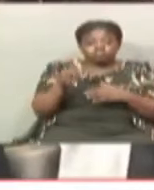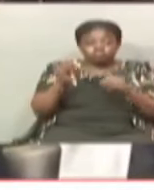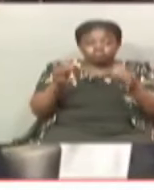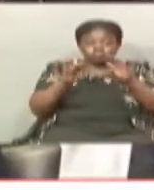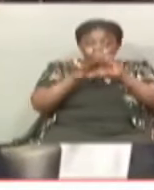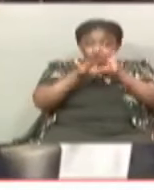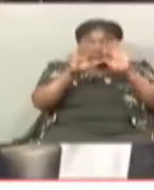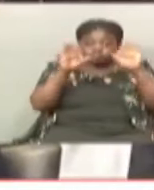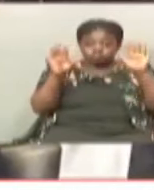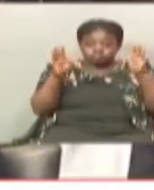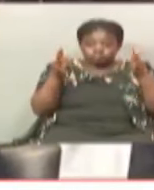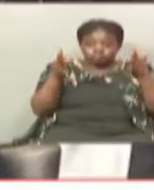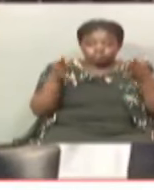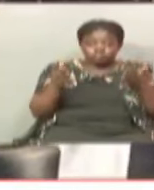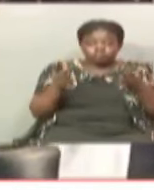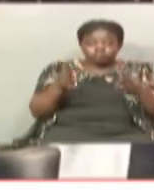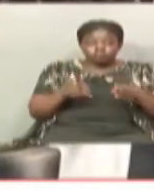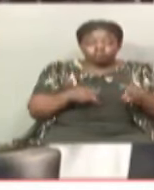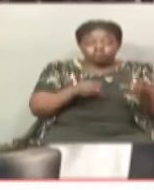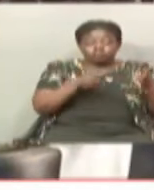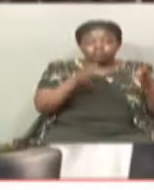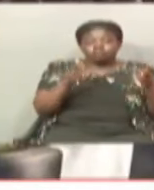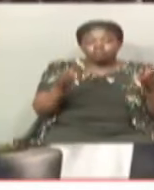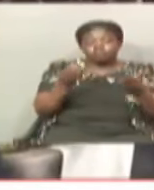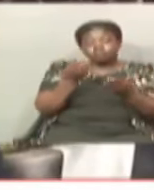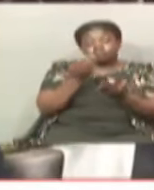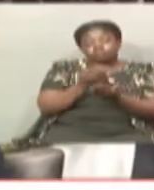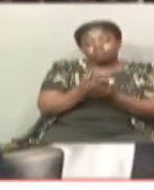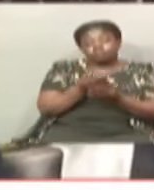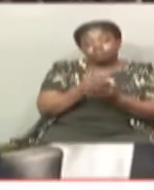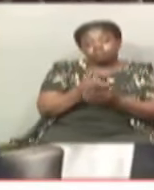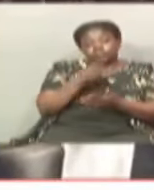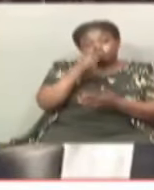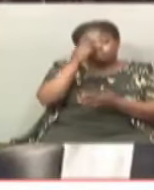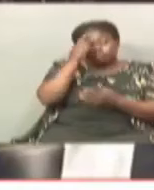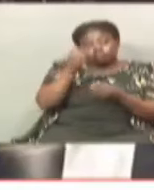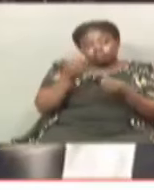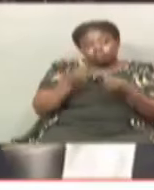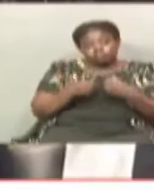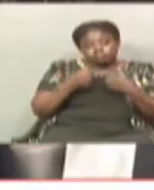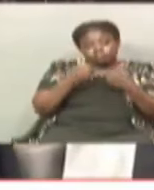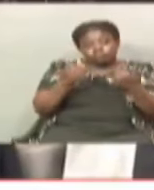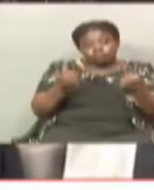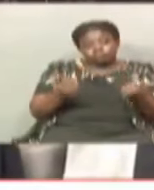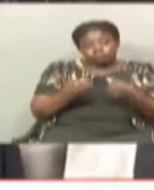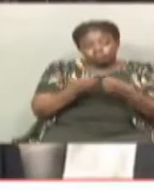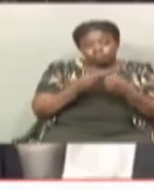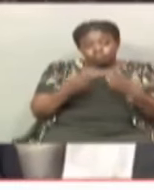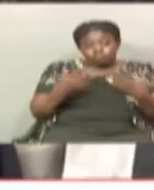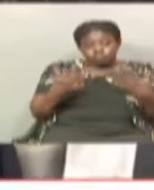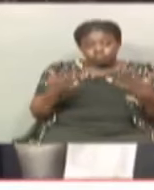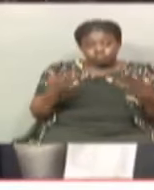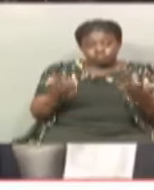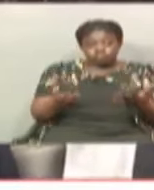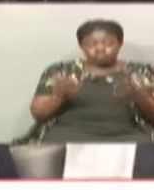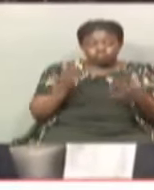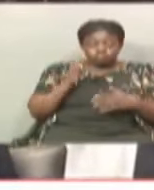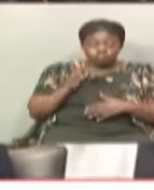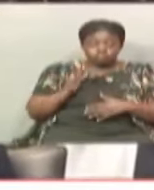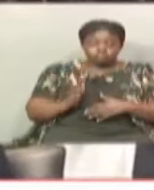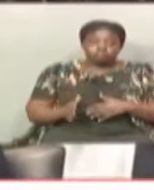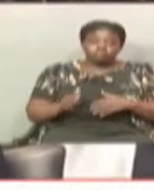werufu ogolokofu era abazadde mbakubiriza kutuwe abaana abangi bagonjere mu mpisa